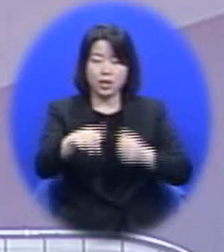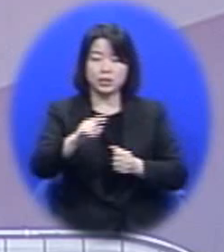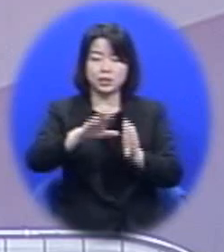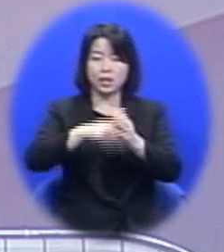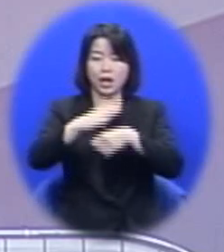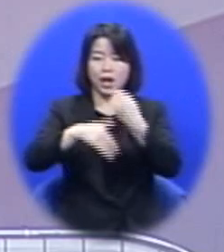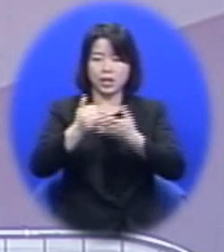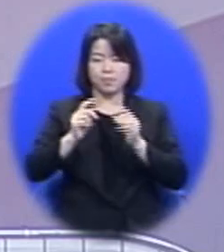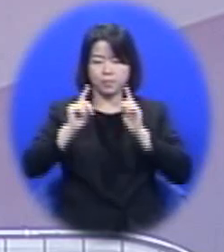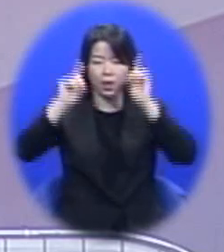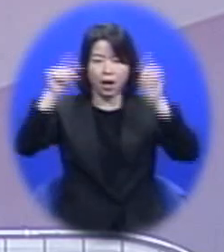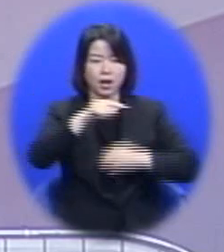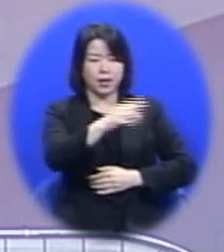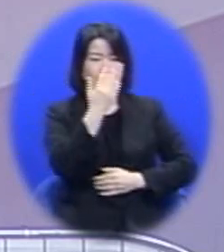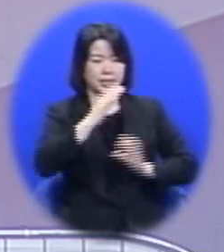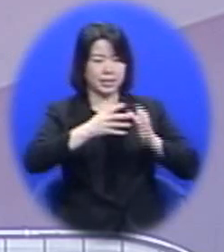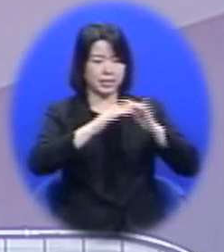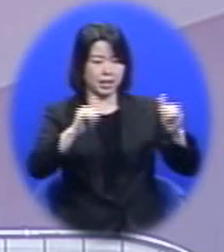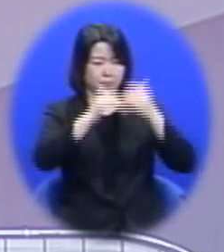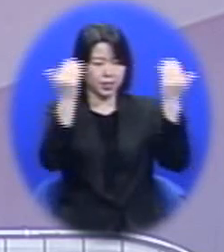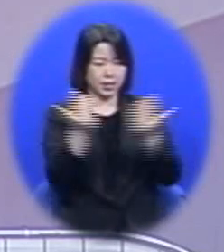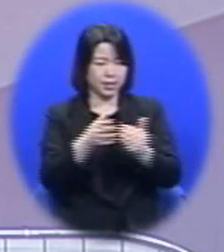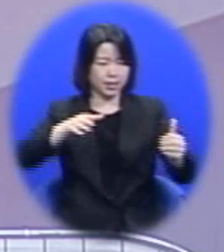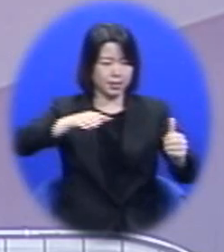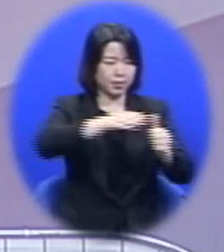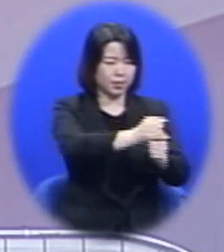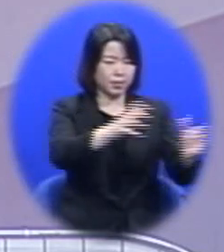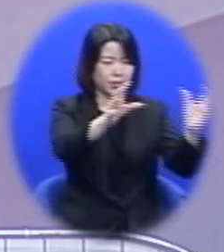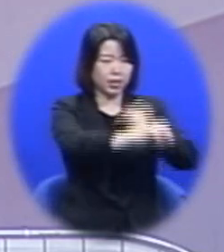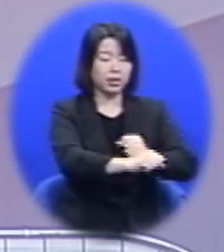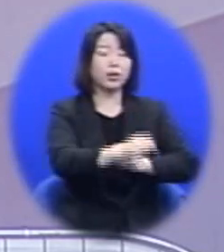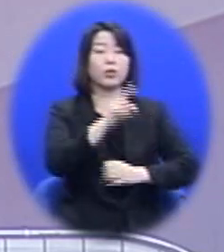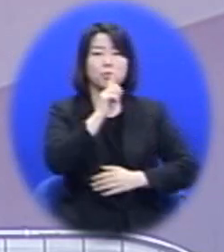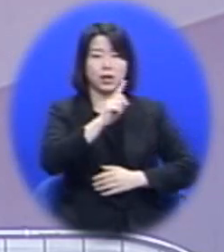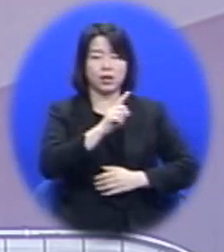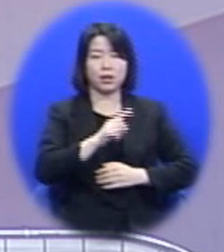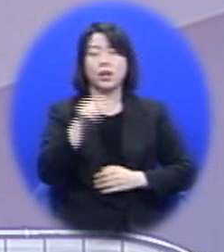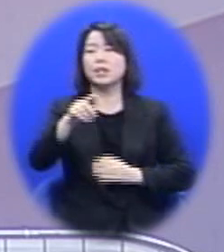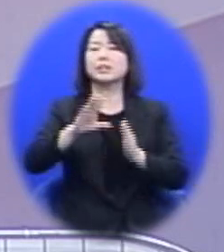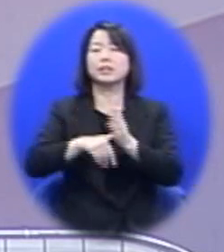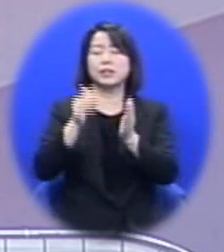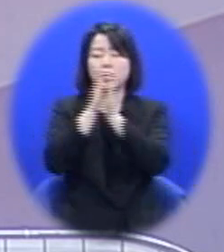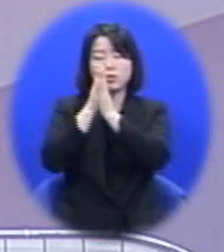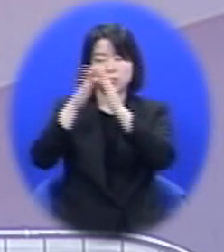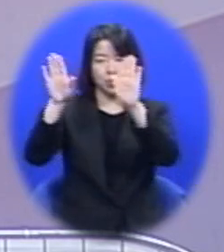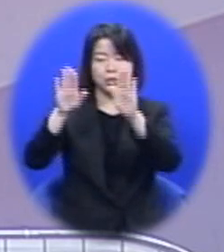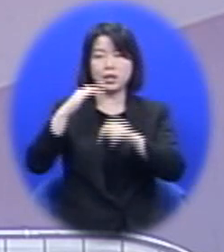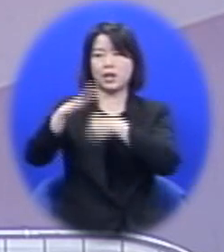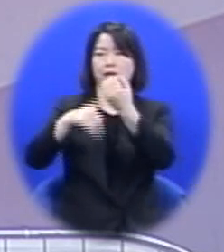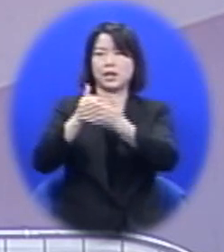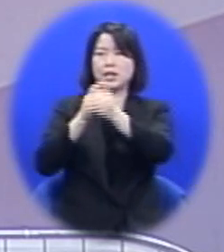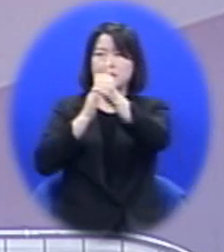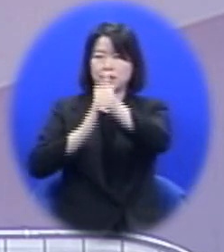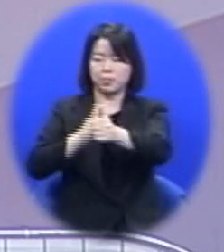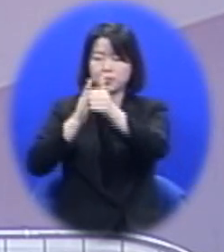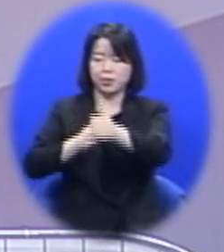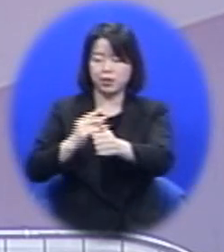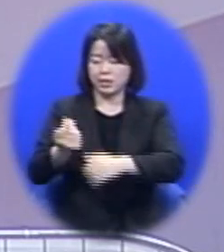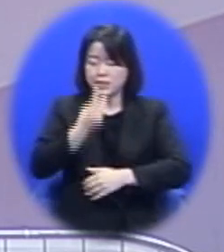모세가 하나님께 자기의 생명을 걸고 기도합니다. 하나님, 이 백성을 용서해 주십시오.